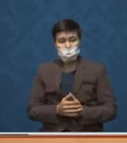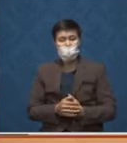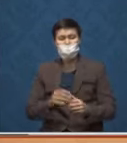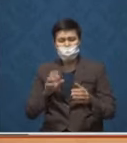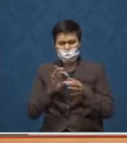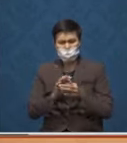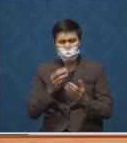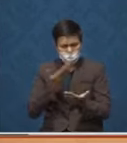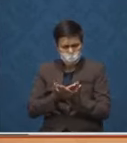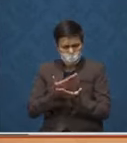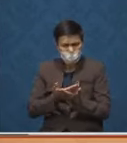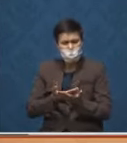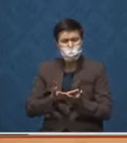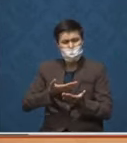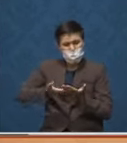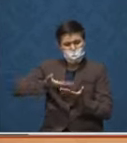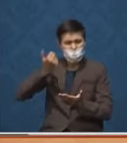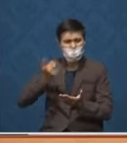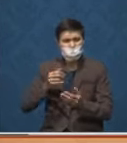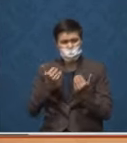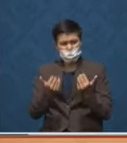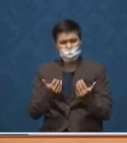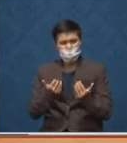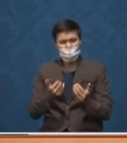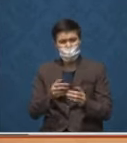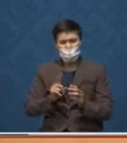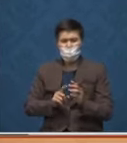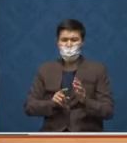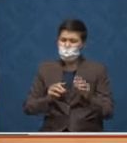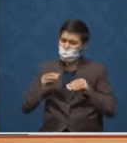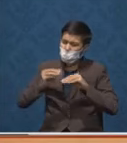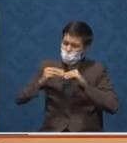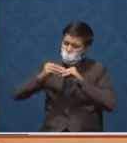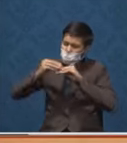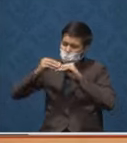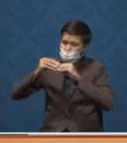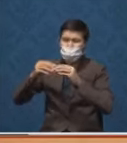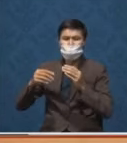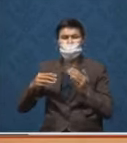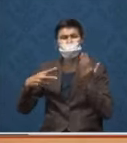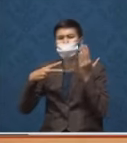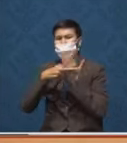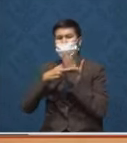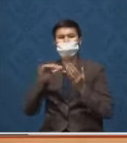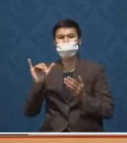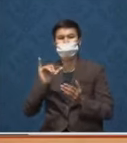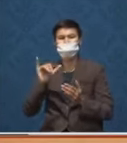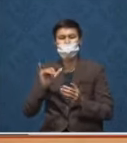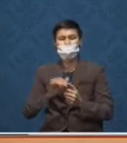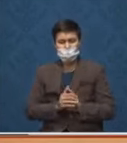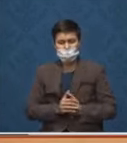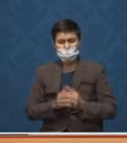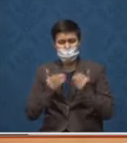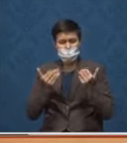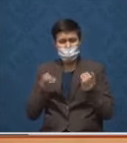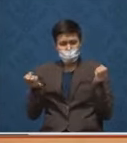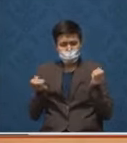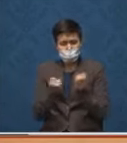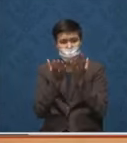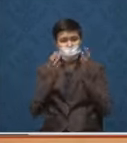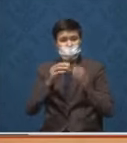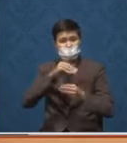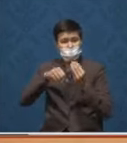ฟ้อที่กำลังขึ้นไม่หยุดอยู่ในทุกวันนี้ด้วยที่ฉันพูดไปแล้วคือผลกระทบไม่ใช่แค่ผู้บริโภคแต่เศรษฐกิจดิจิ